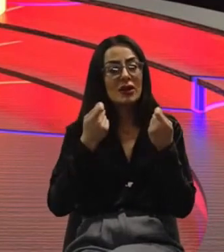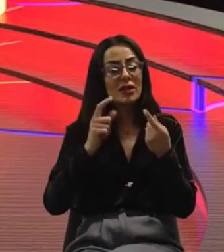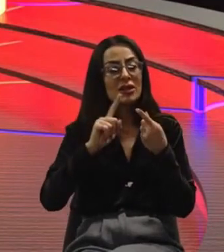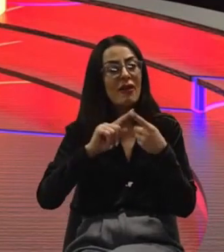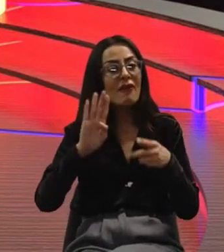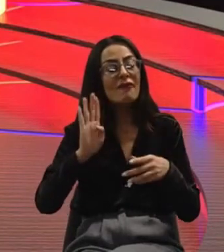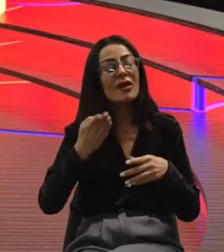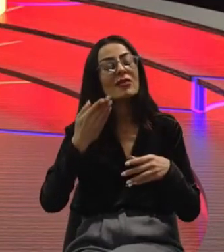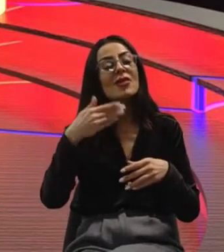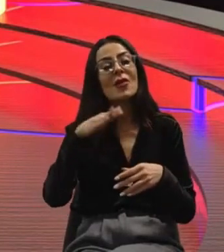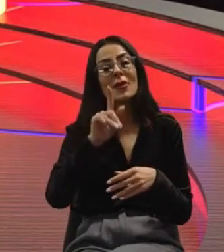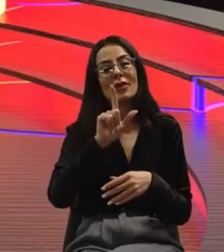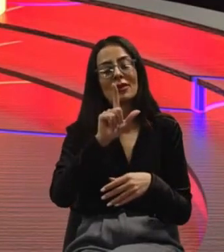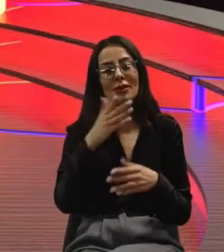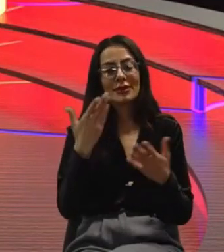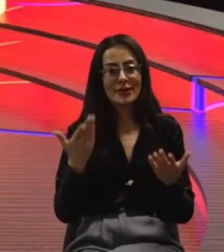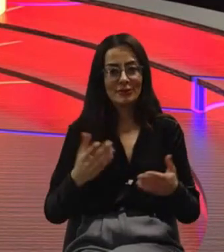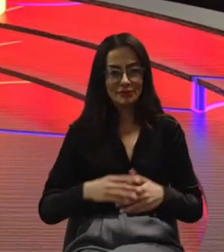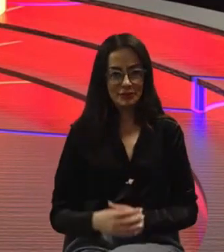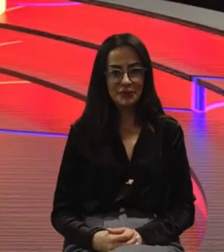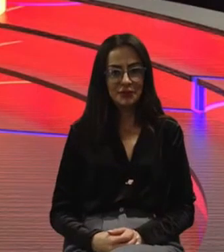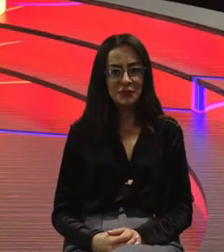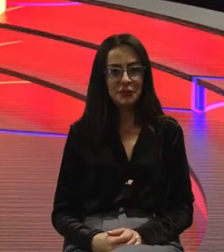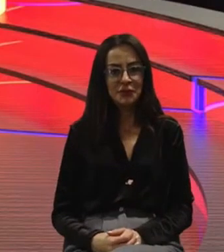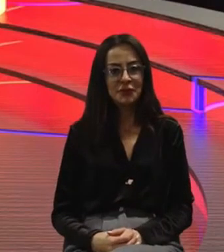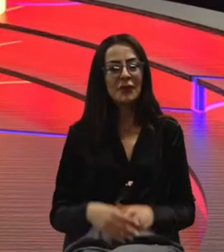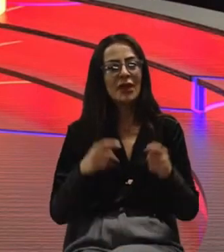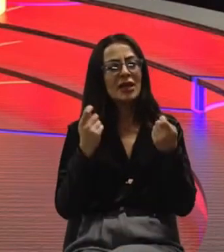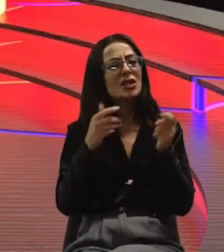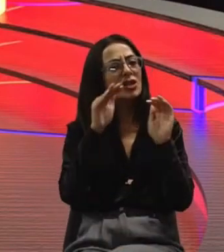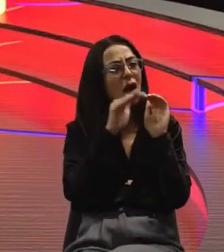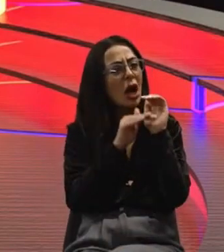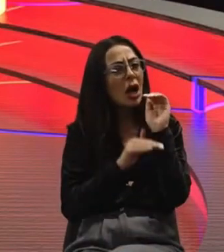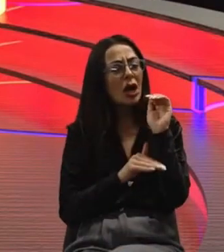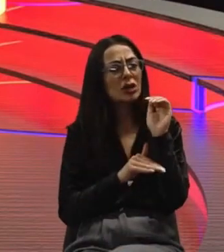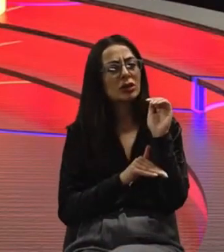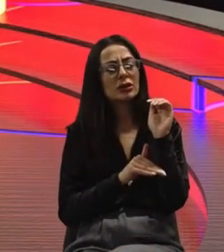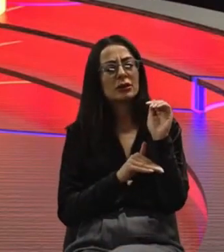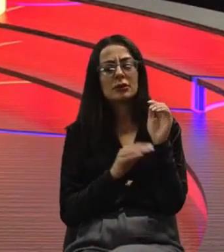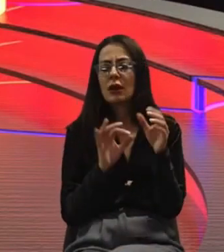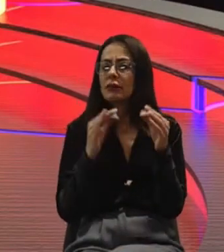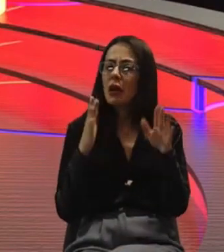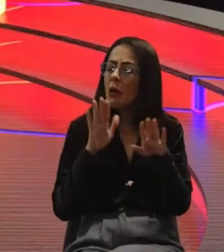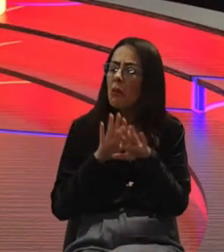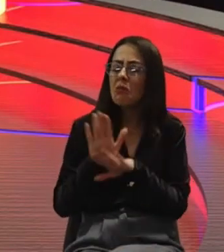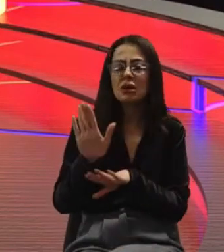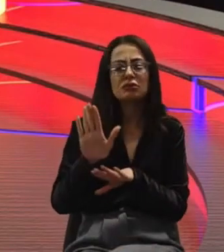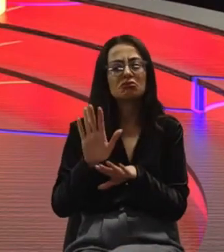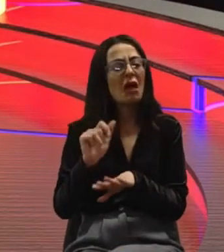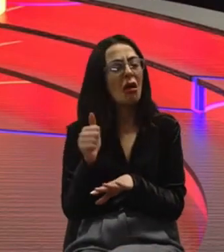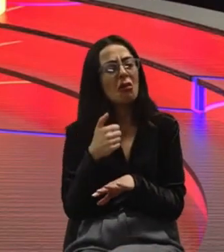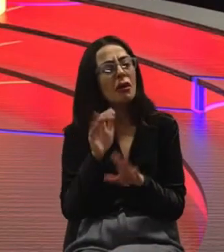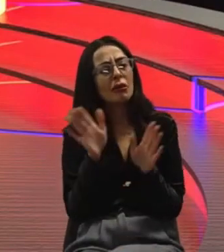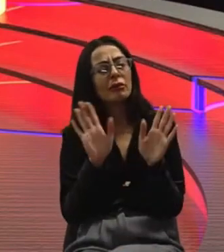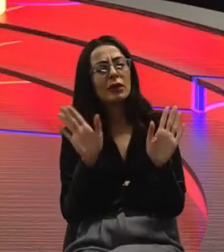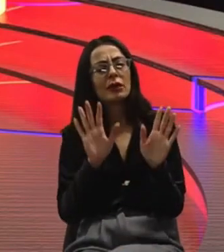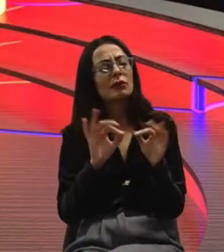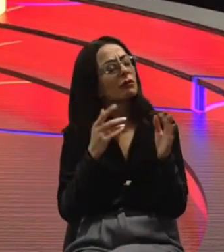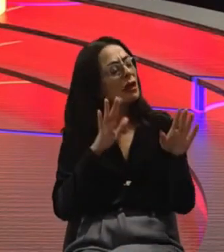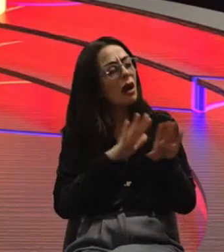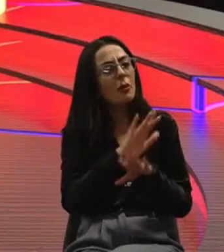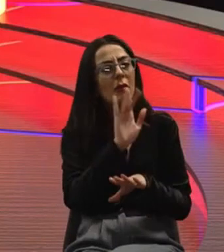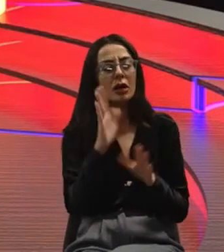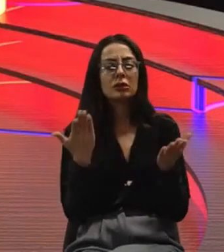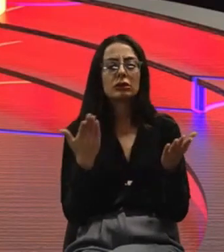Aslında kritik iş hayatı bize şunu gösterdi ne yaparsanız yapın arkadaşlar ne yaparsın